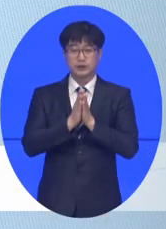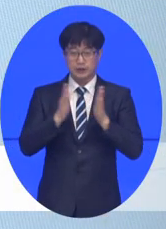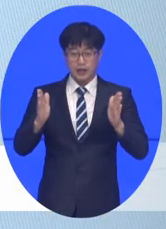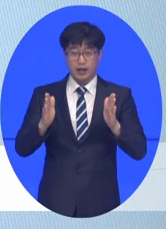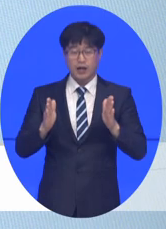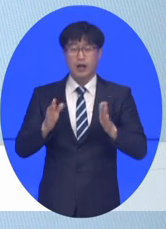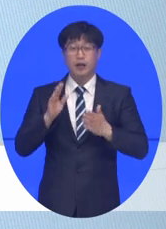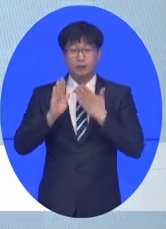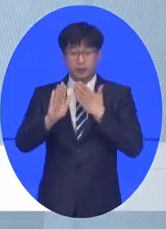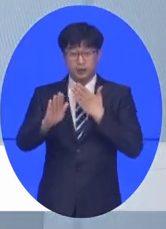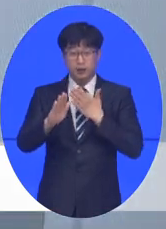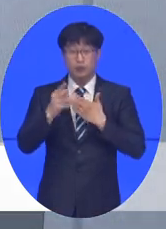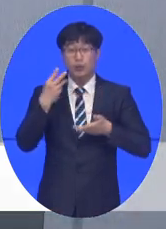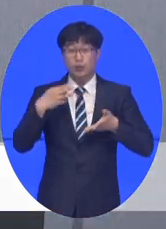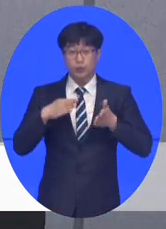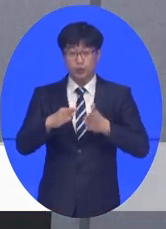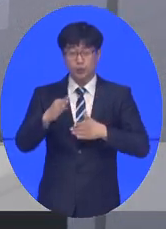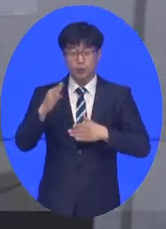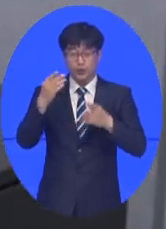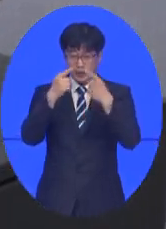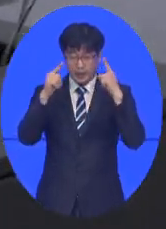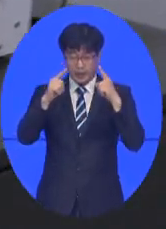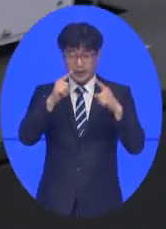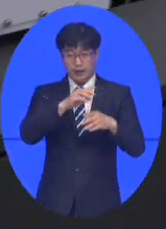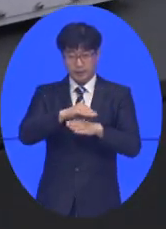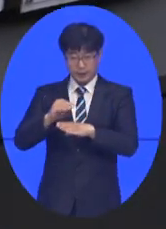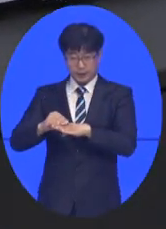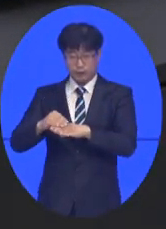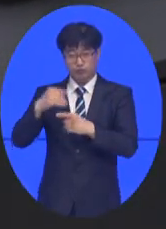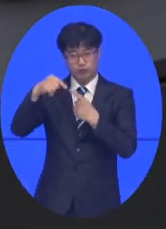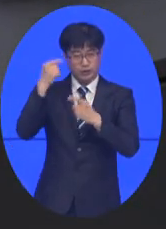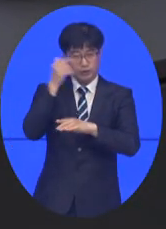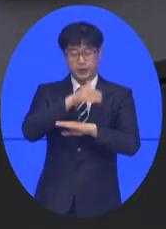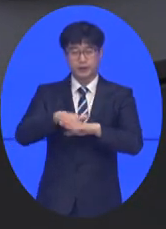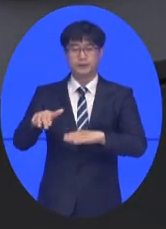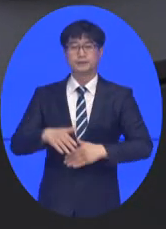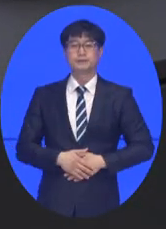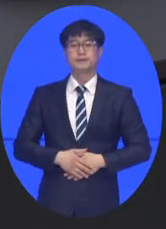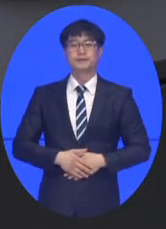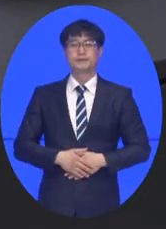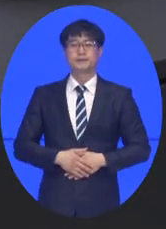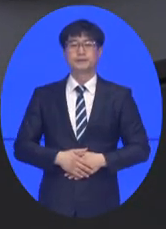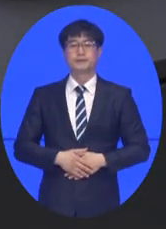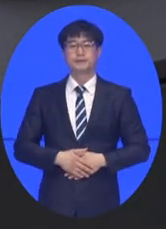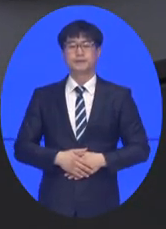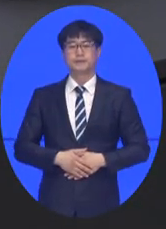향후 도내 대학에 확대해 운영해 나갈 계획입니다. 경기지TV 이슬비입니다.